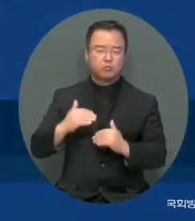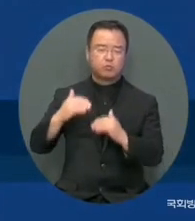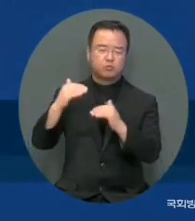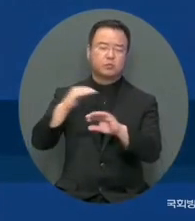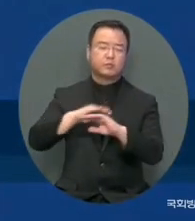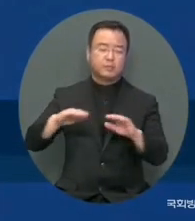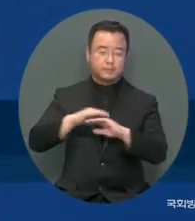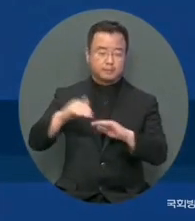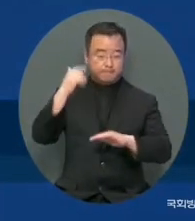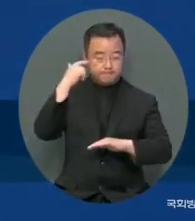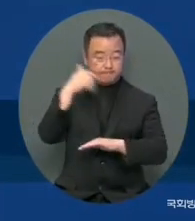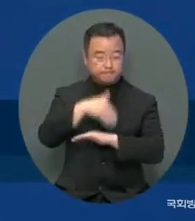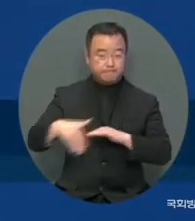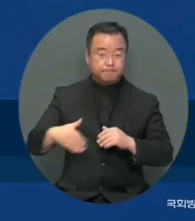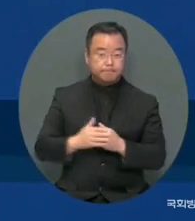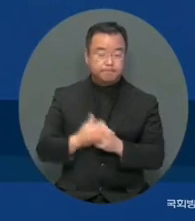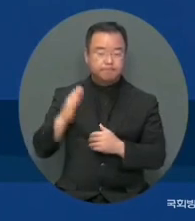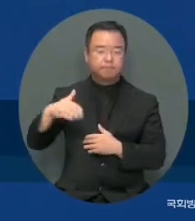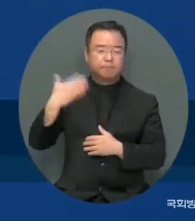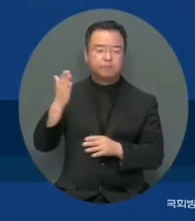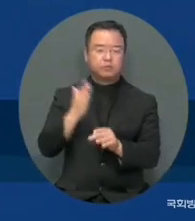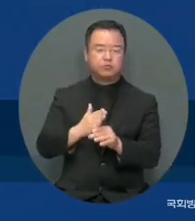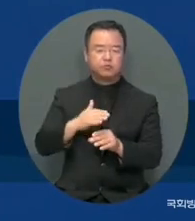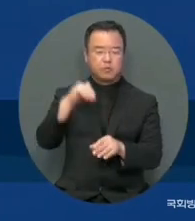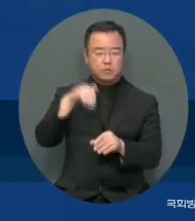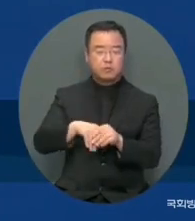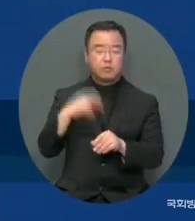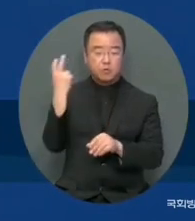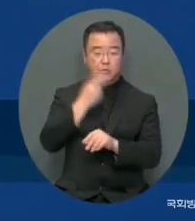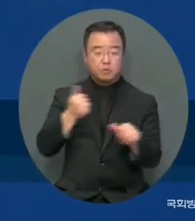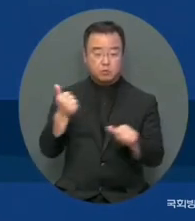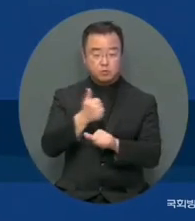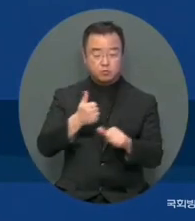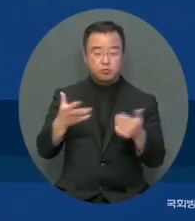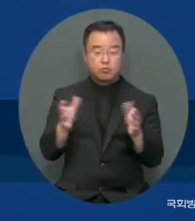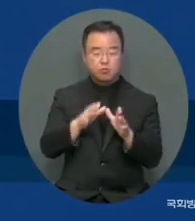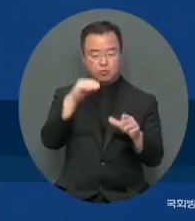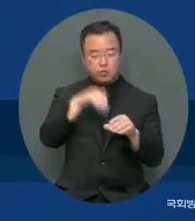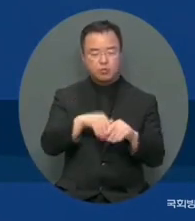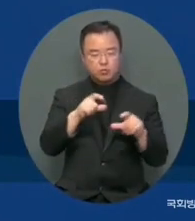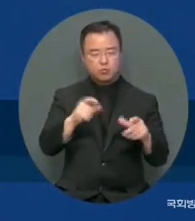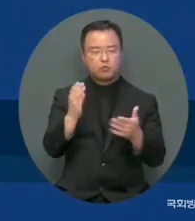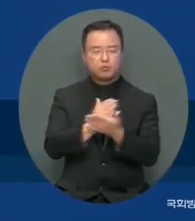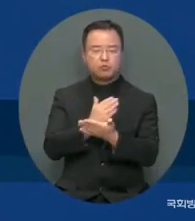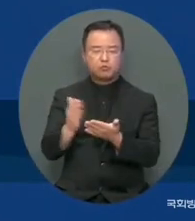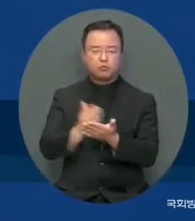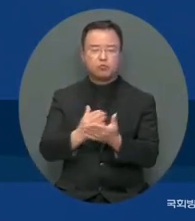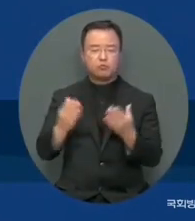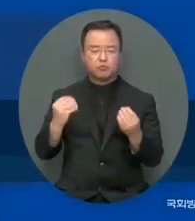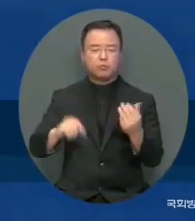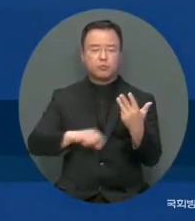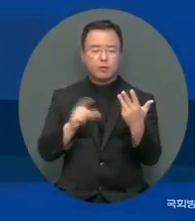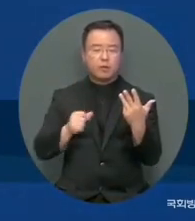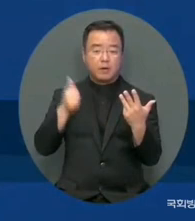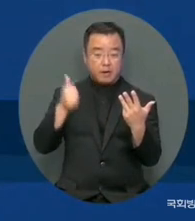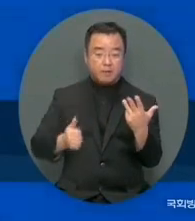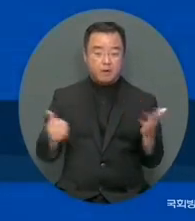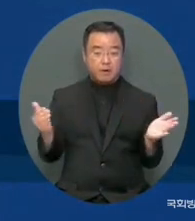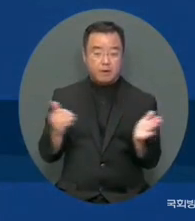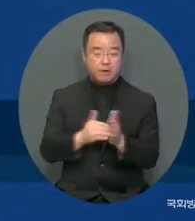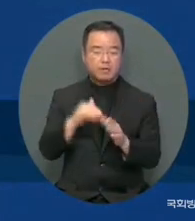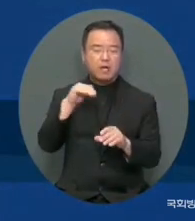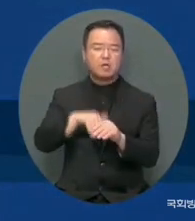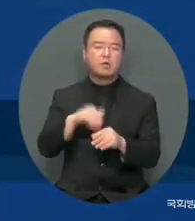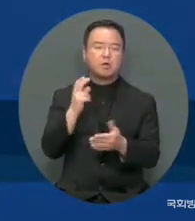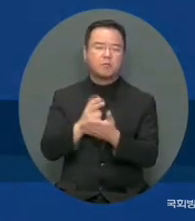했습니다. 이후 중앙선거관리위원회의 선거구 획정 작업을 거쳐 늦어도 8월 말까지 선거법